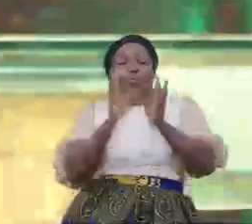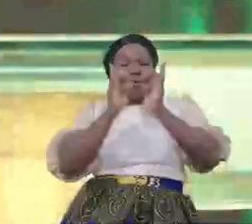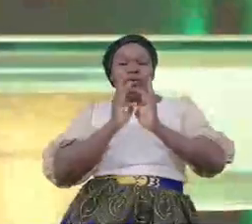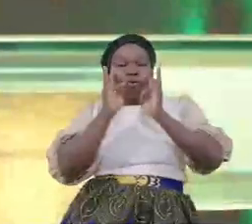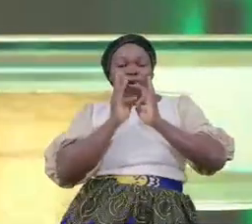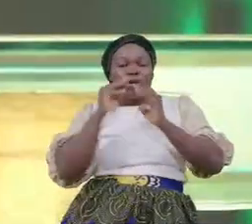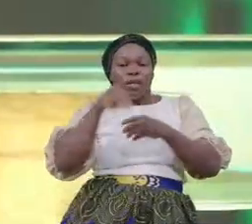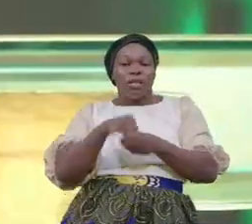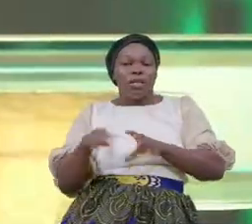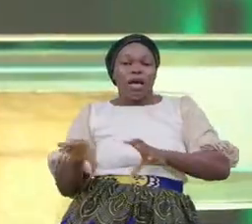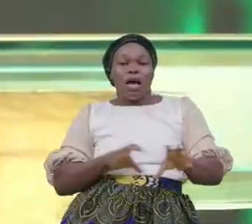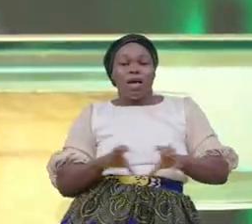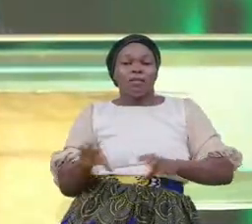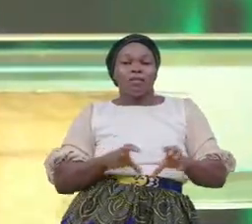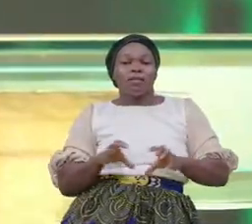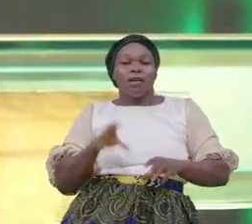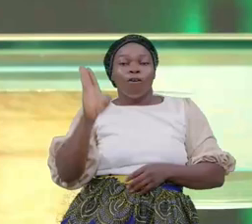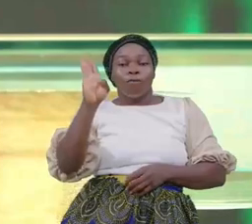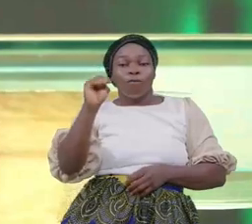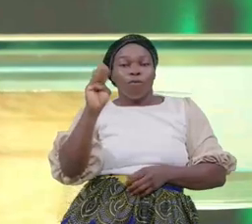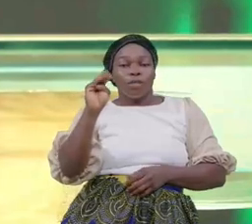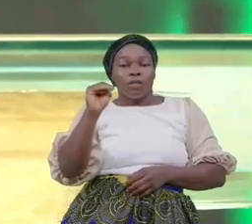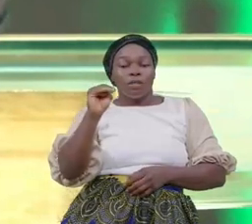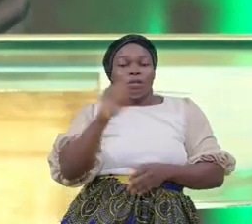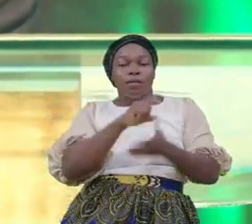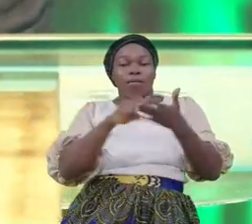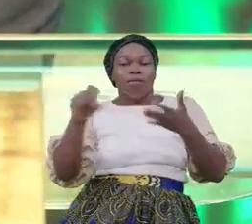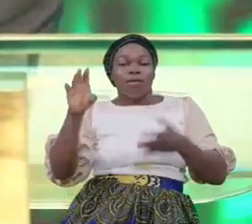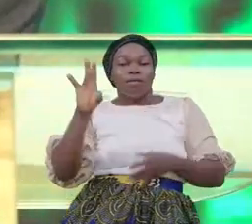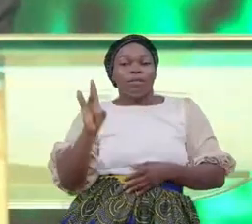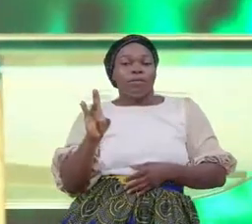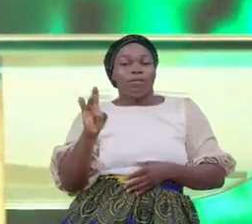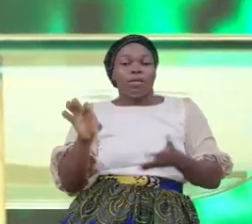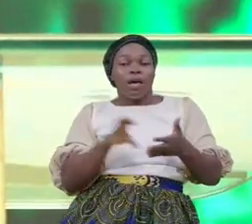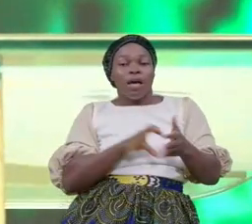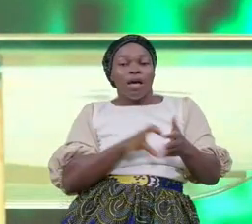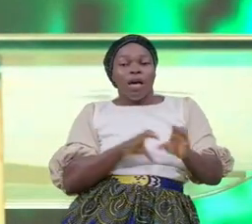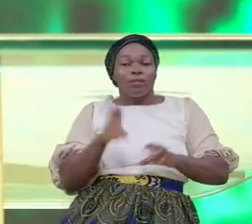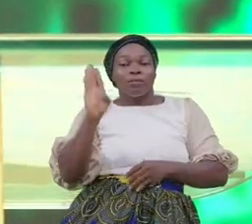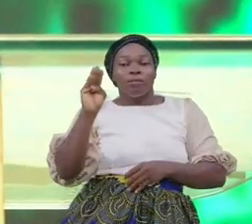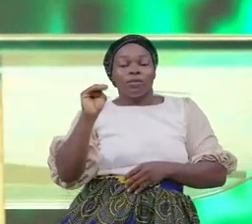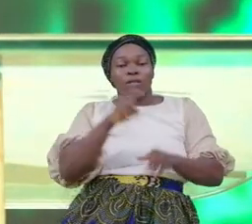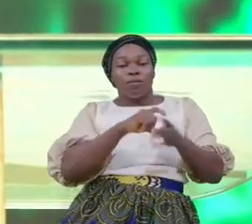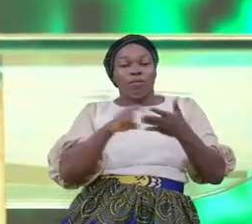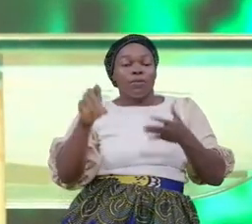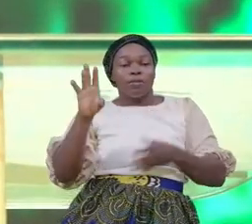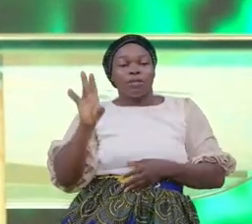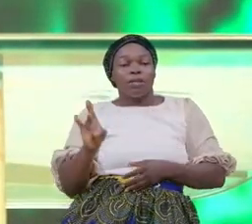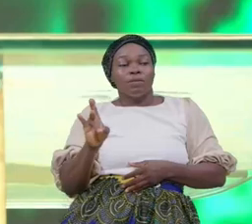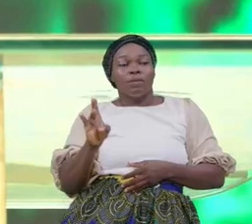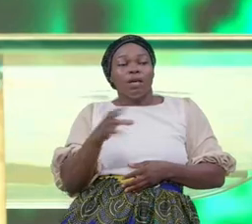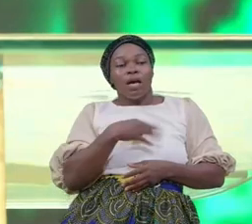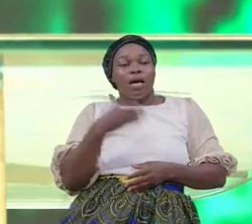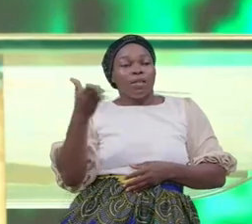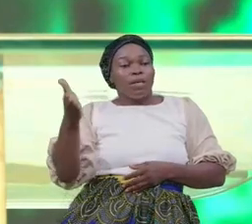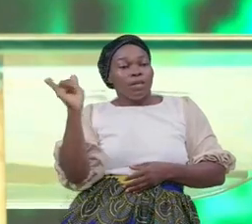Acte 14. Acte 14. Verset 7. Acte 14, 7.